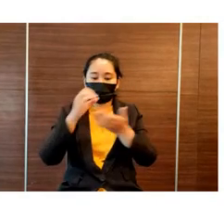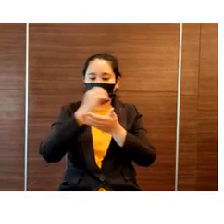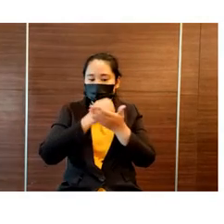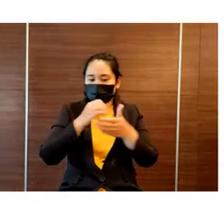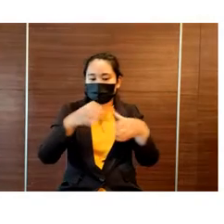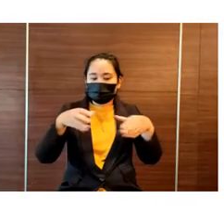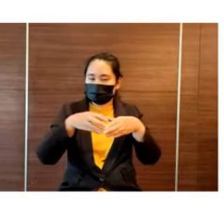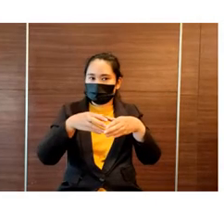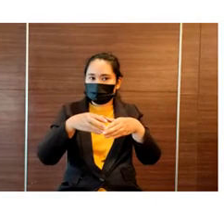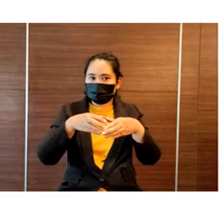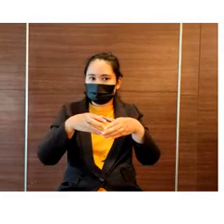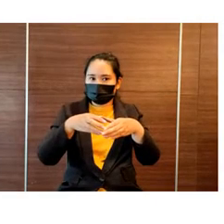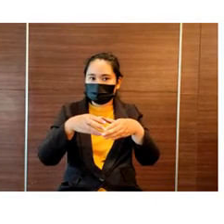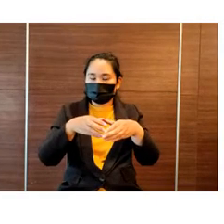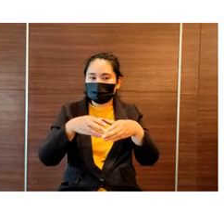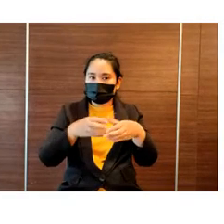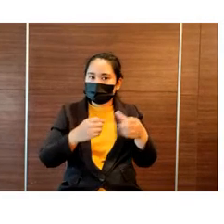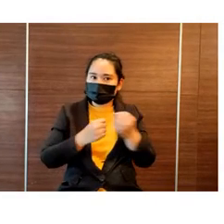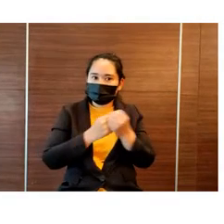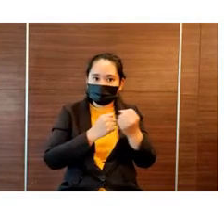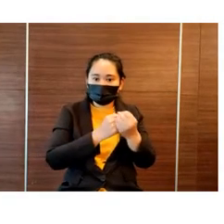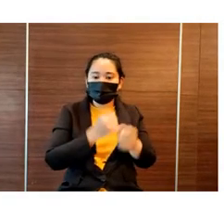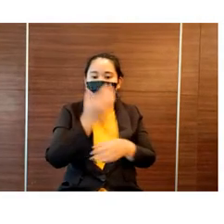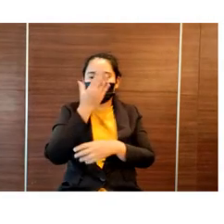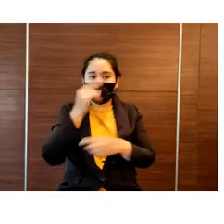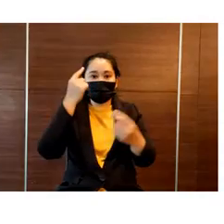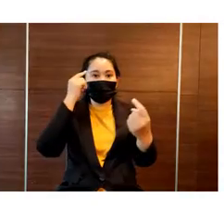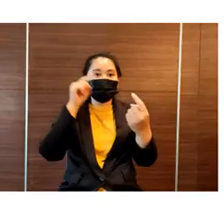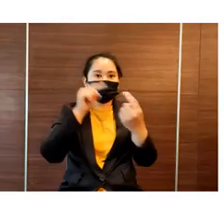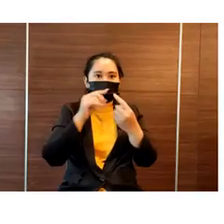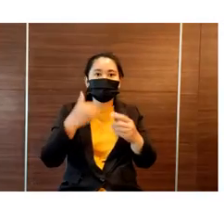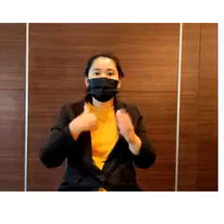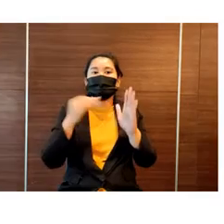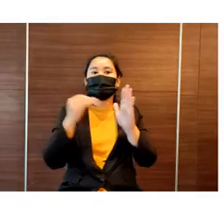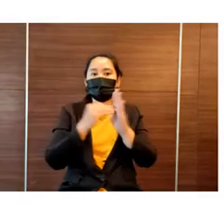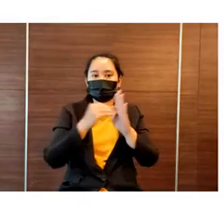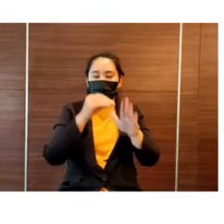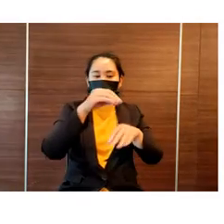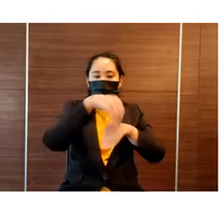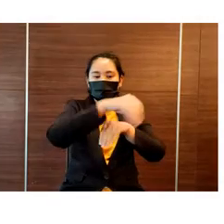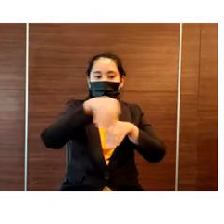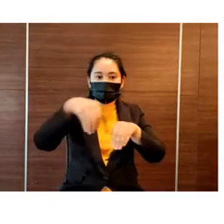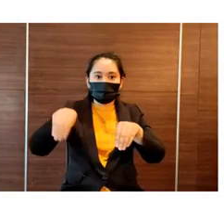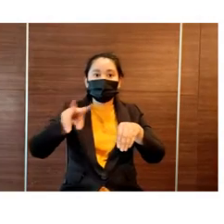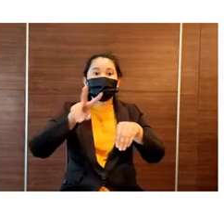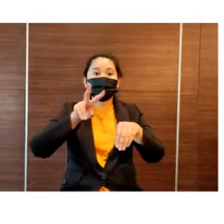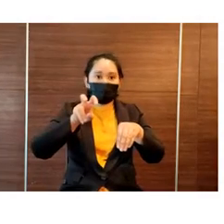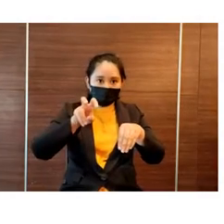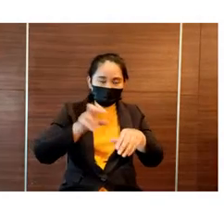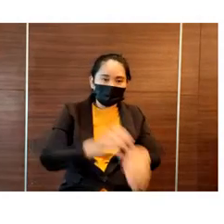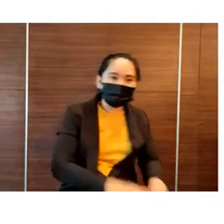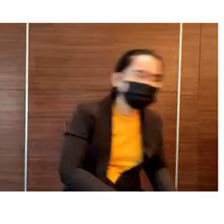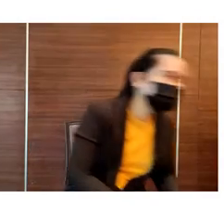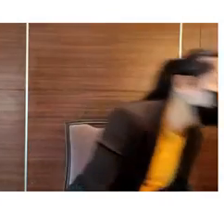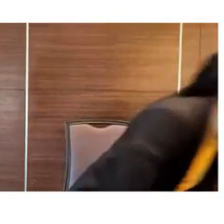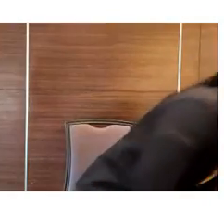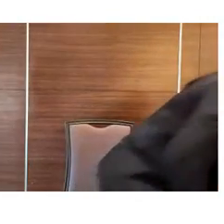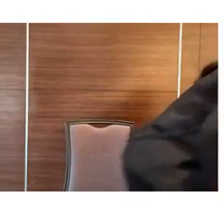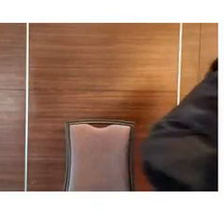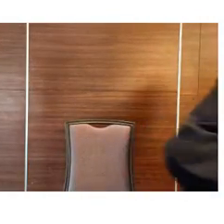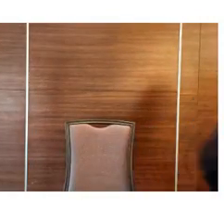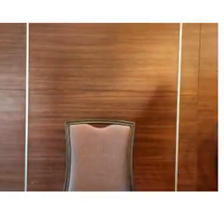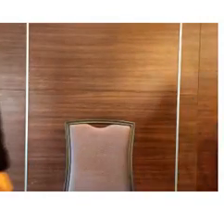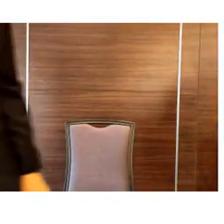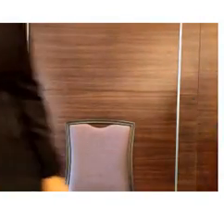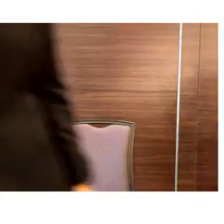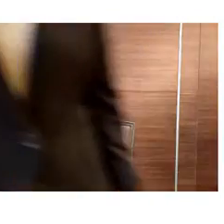ที่เป็นพีวิตเนี่ยโดยที่ระบุเป้าเบื้องต้นไว้ที่กรุงเทพเนี่ย200เคสแล้วก็ปีนี้เพียงแค่ไม่กี่เดือนเราทำได้120